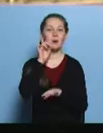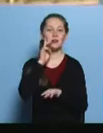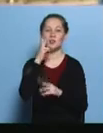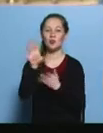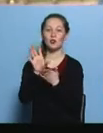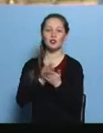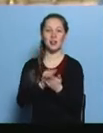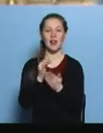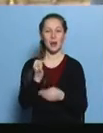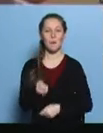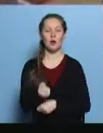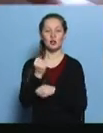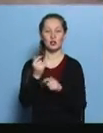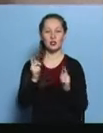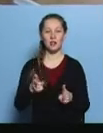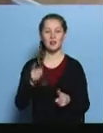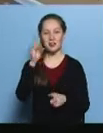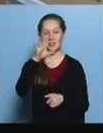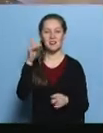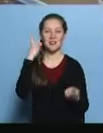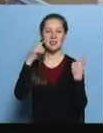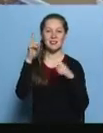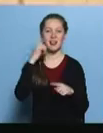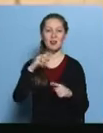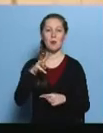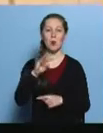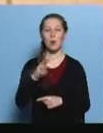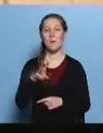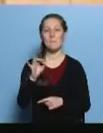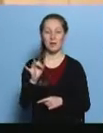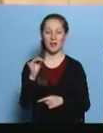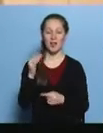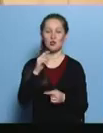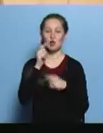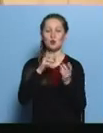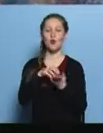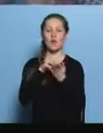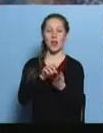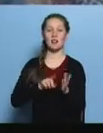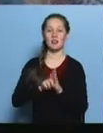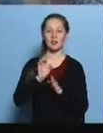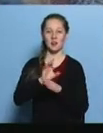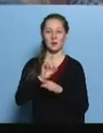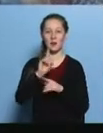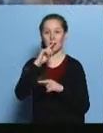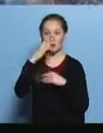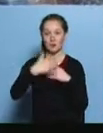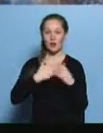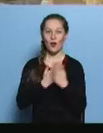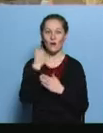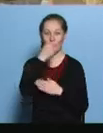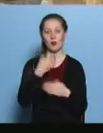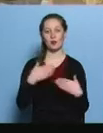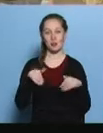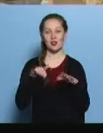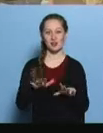поддержать школу биатлона вызвалась известная дизайн-мастерская Monami. Выпустила сувенирную продукцию. Впереди Новый год, и в принципе мы